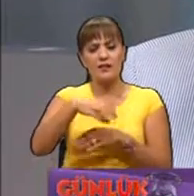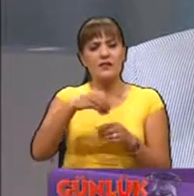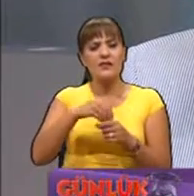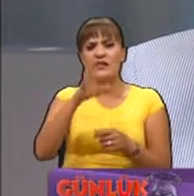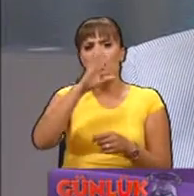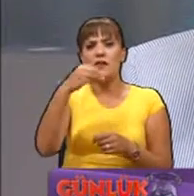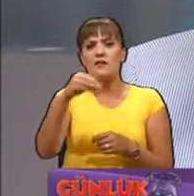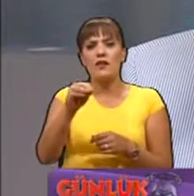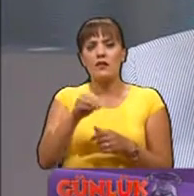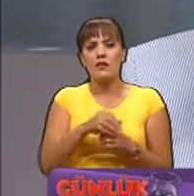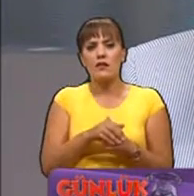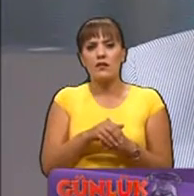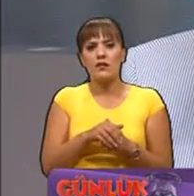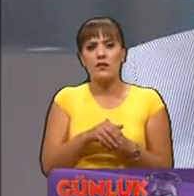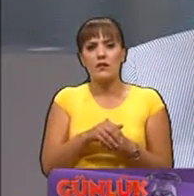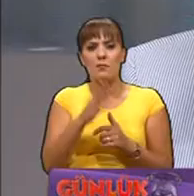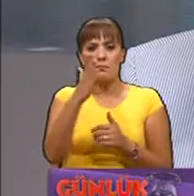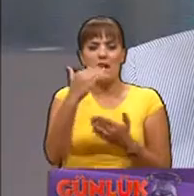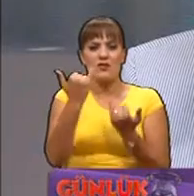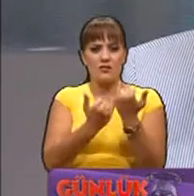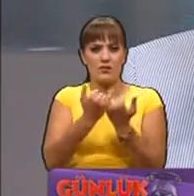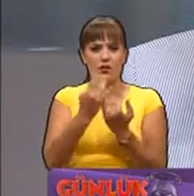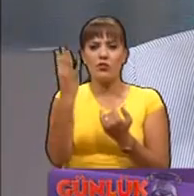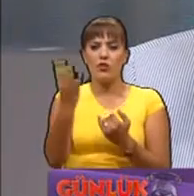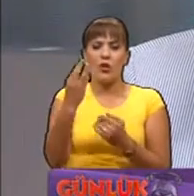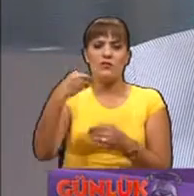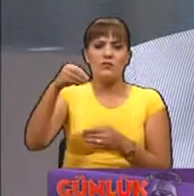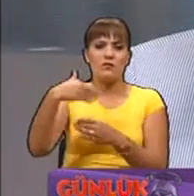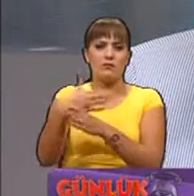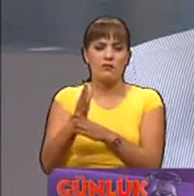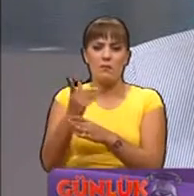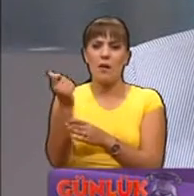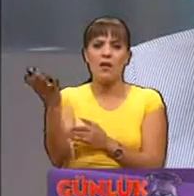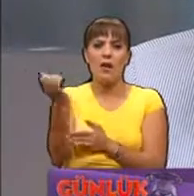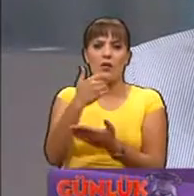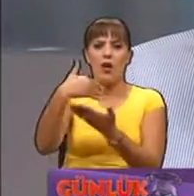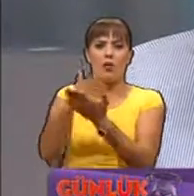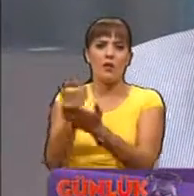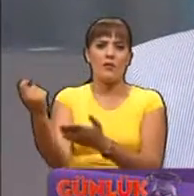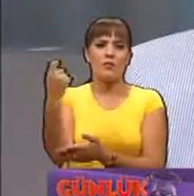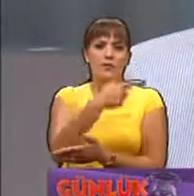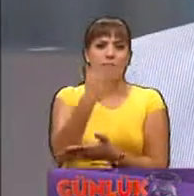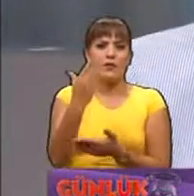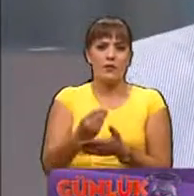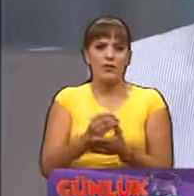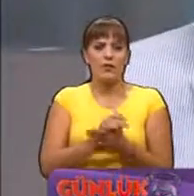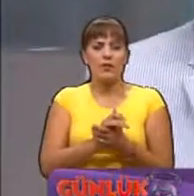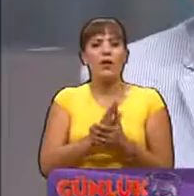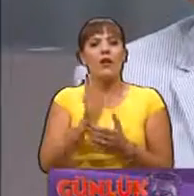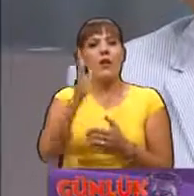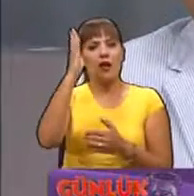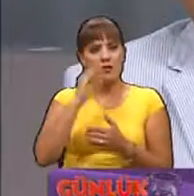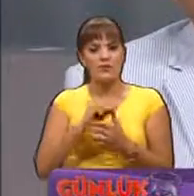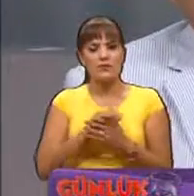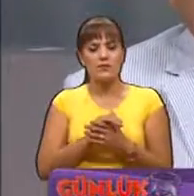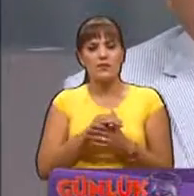sattı. Kime sattı? 5 kardeşin 4'üne sattı ve parasını aldı karşılığında. Tamam, olur, olur. Tamam,